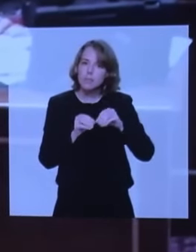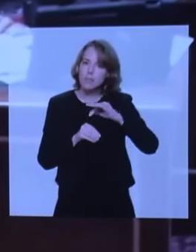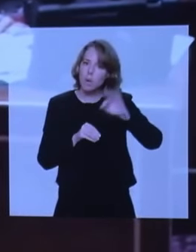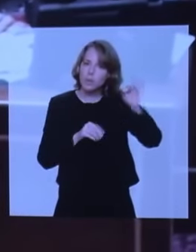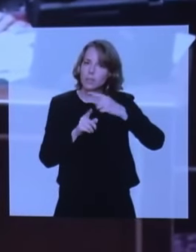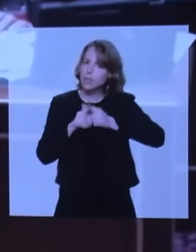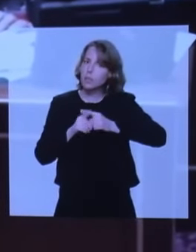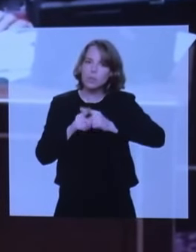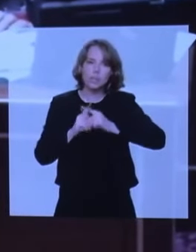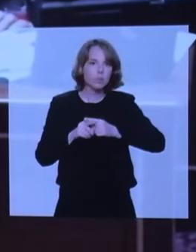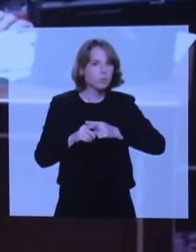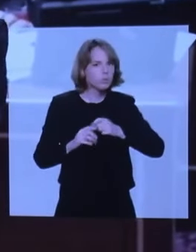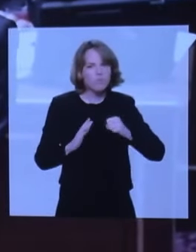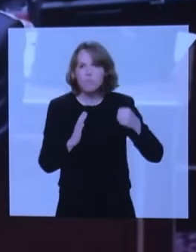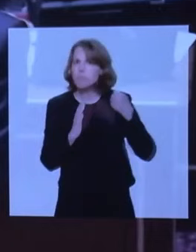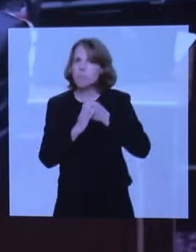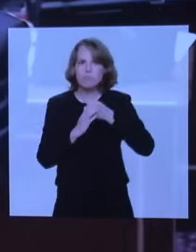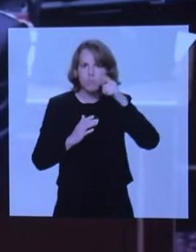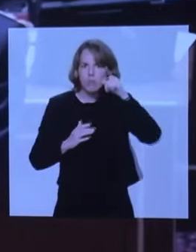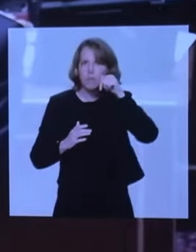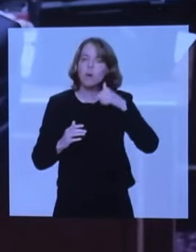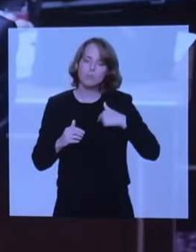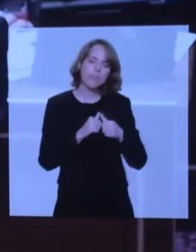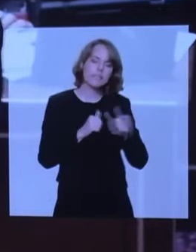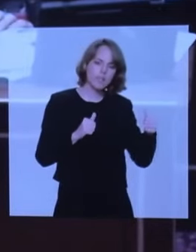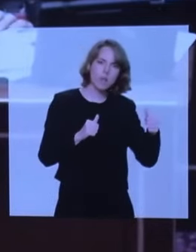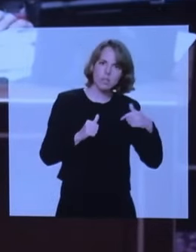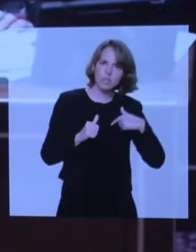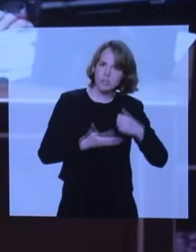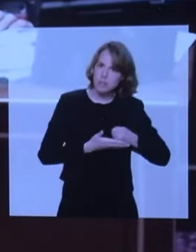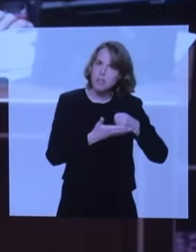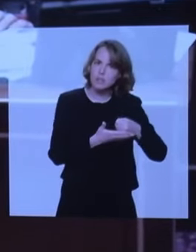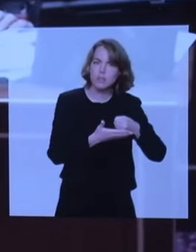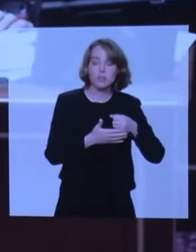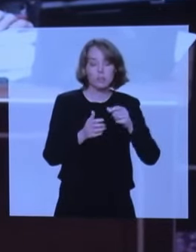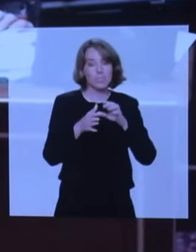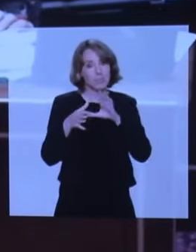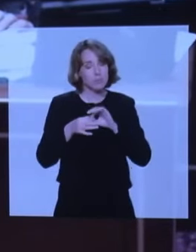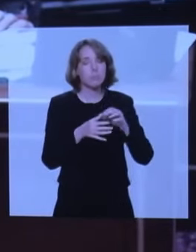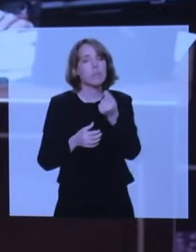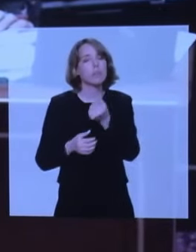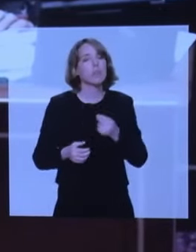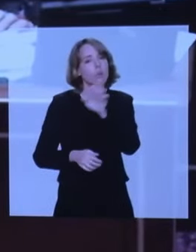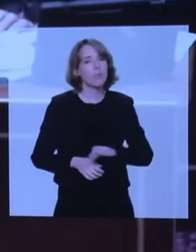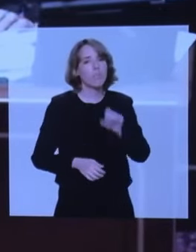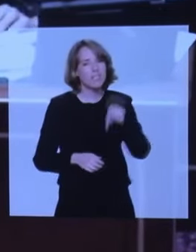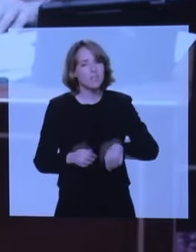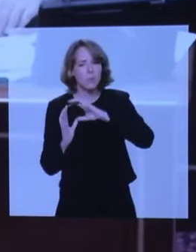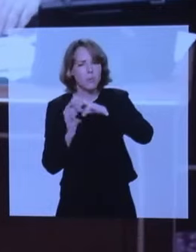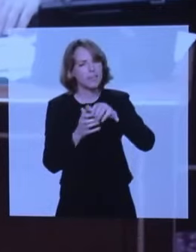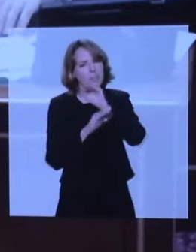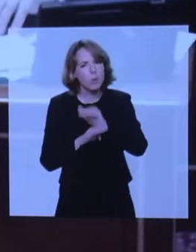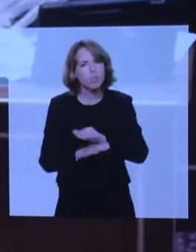անի, մեծ բողոքի ալիք բարձրացնի։ Իդեպ Ադրբեջանը դրա մասին չի թաքցնում, քանի որ բազմաթիվ համաժողովներ են անցկացվել